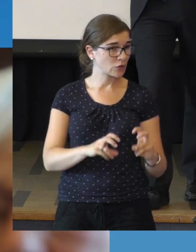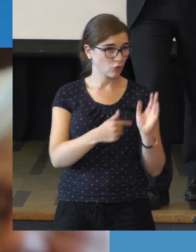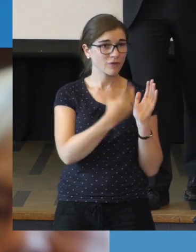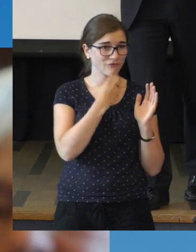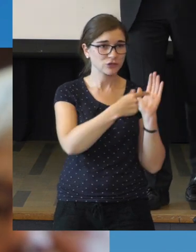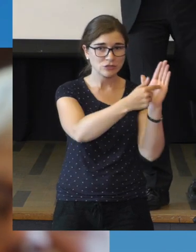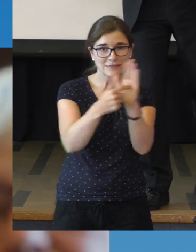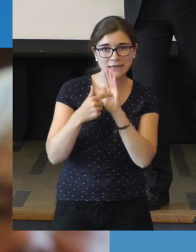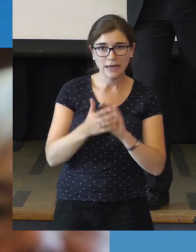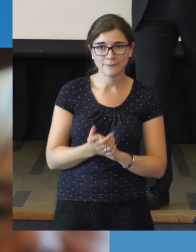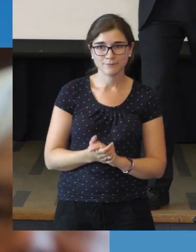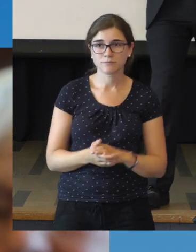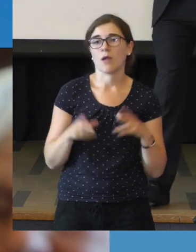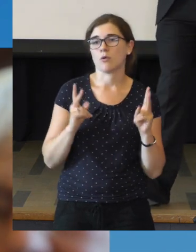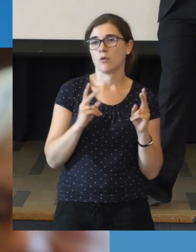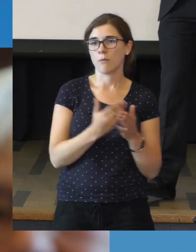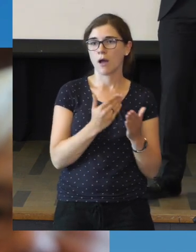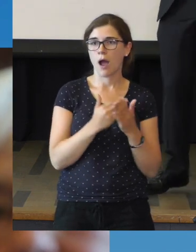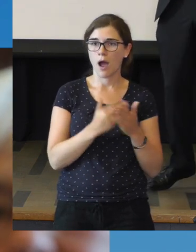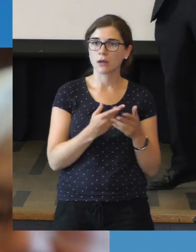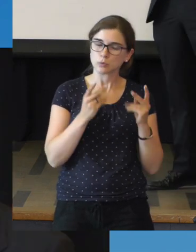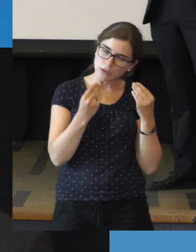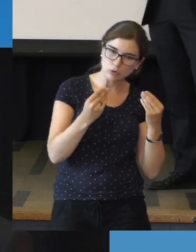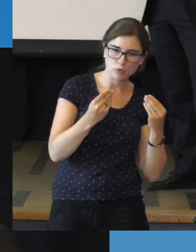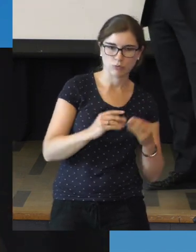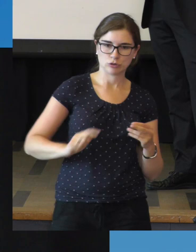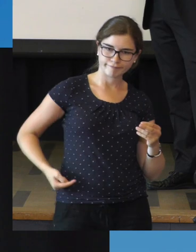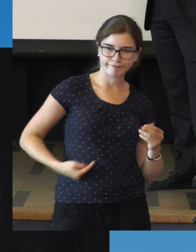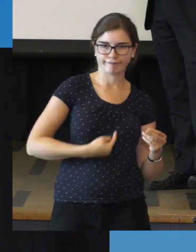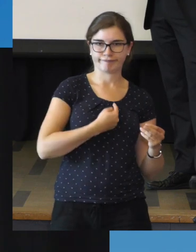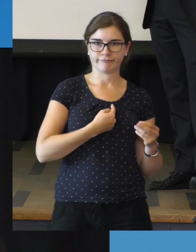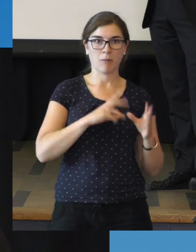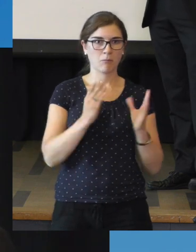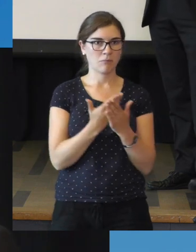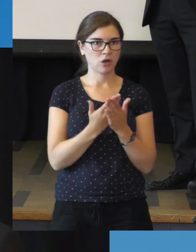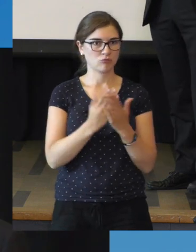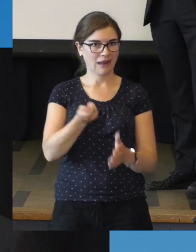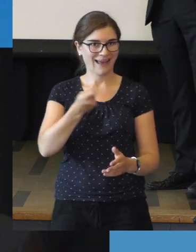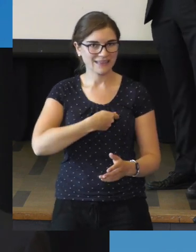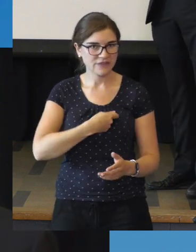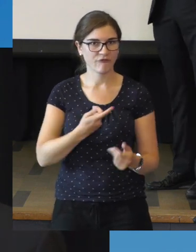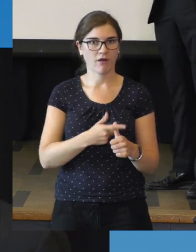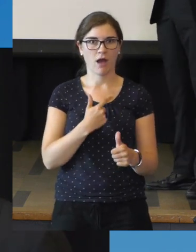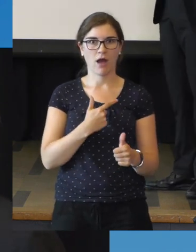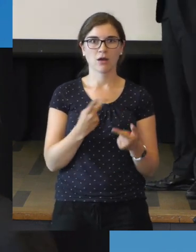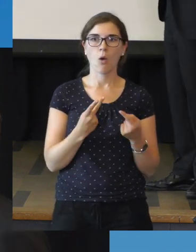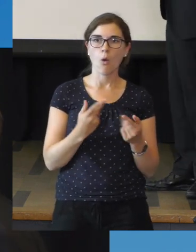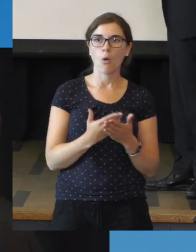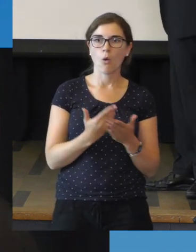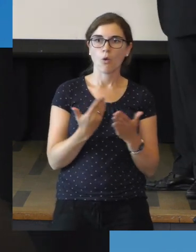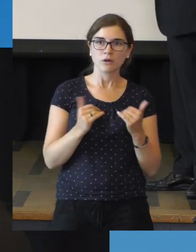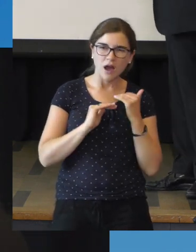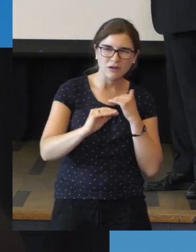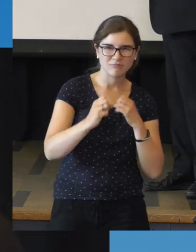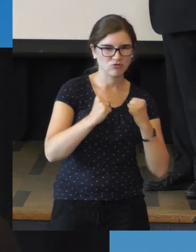zeigen wollte im Bereich der konventionellen Katheterintervention, also im Bereich des akuten Herzinfarktes oder wenn Sie eine stabile Angina